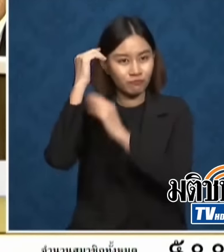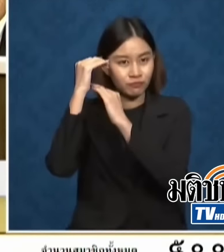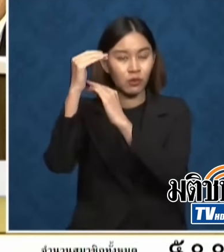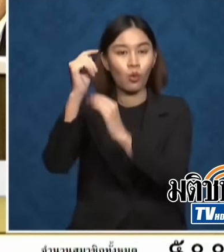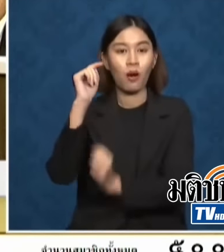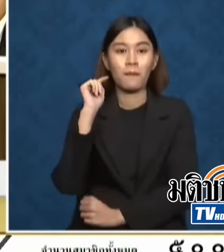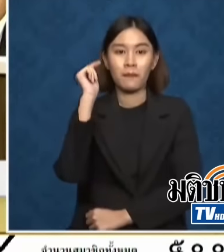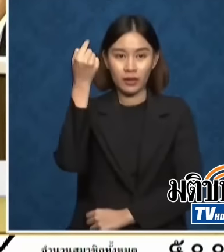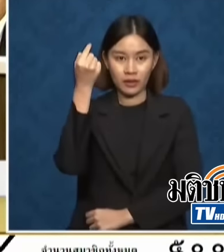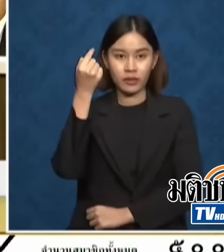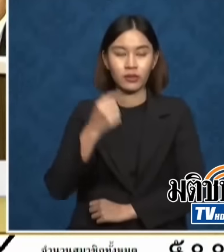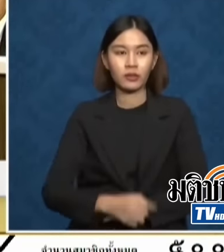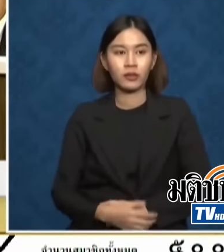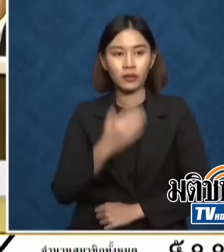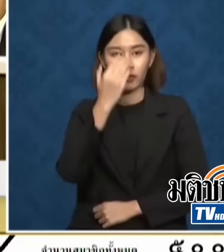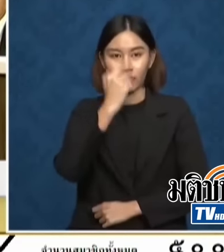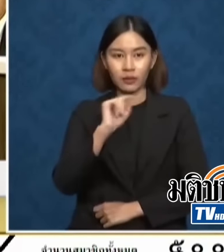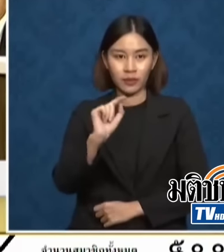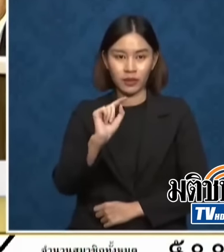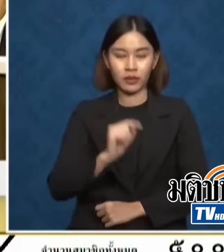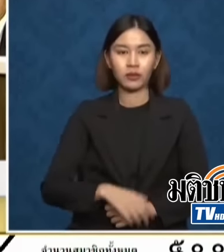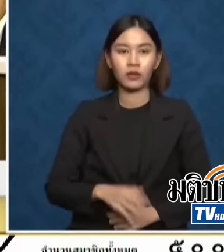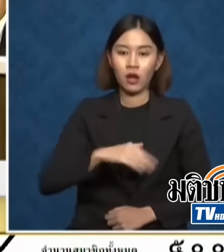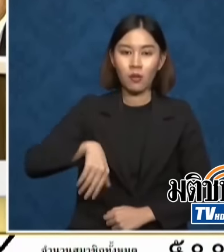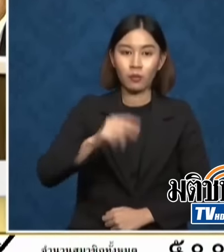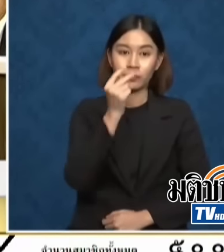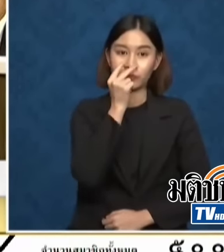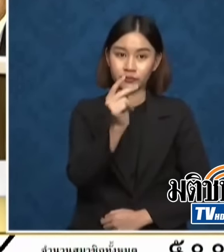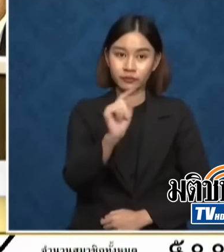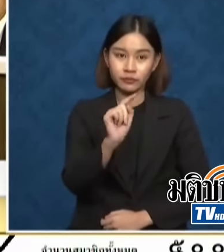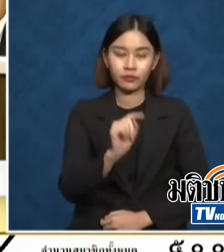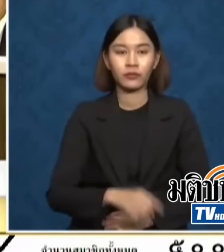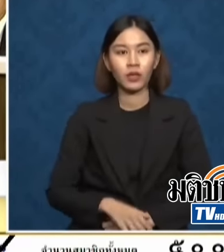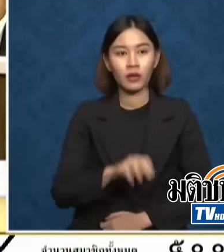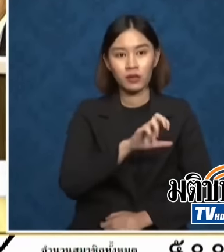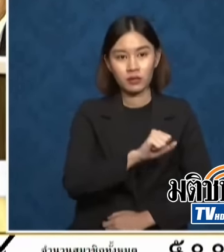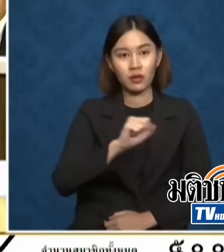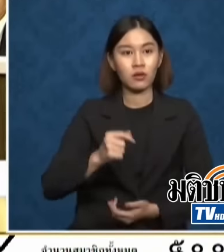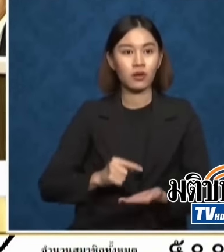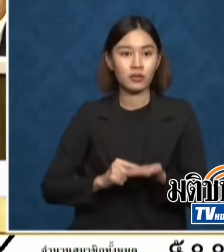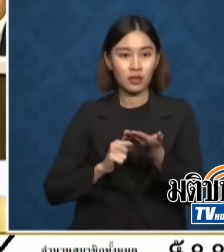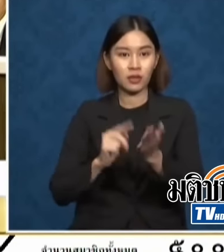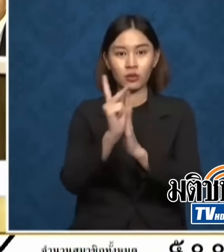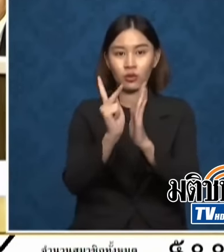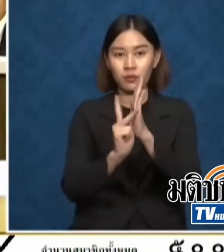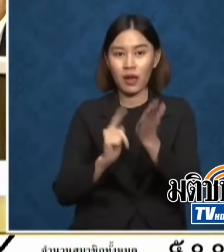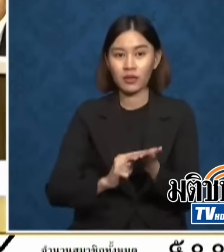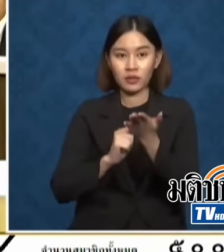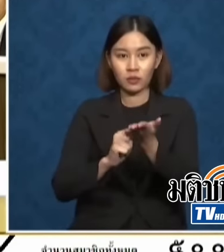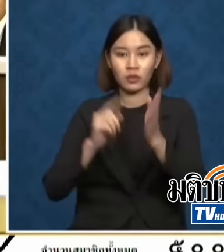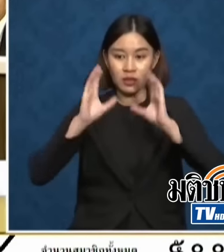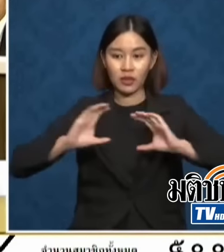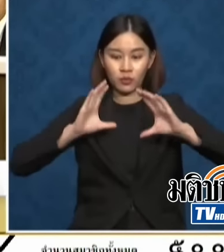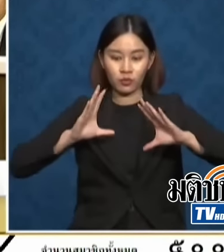หม่ก็คือว่าปกติเราจะเห็นว่าเมื่อสสเสนอร่างกฎหมายรัฐบ